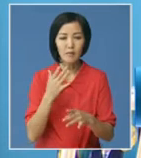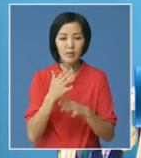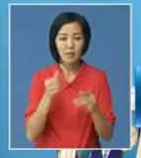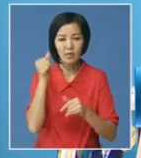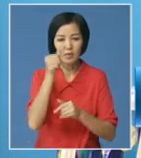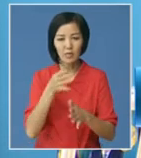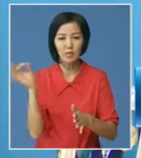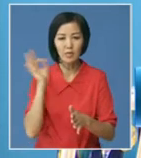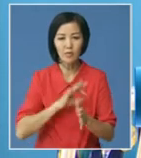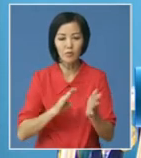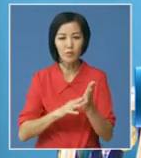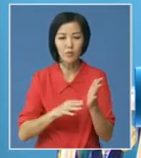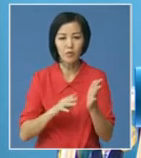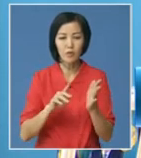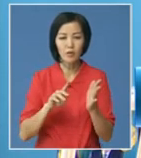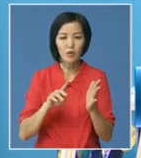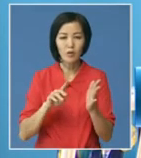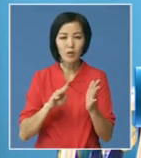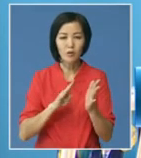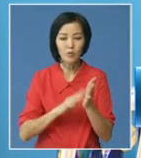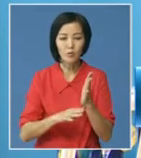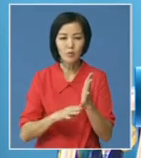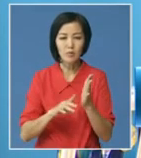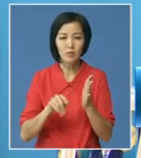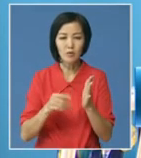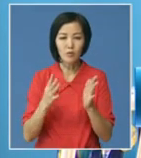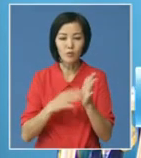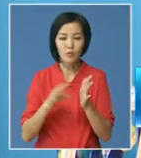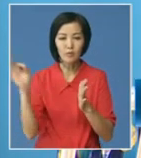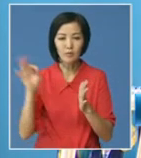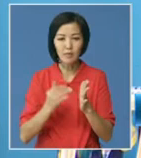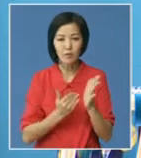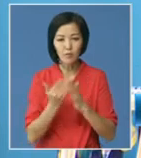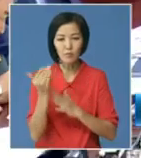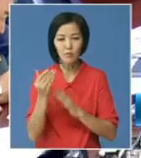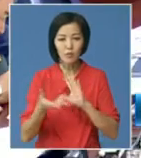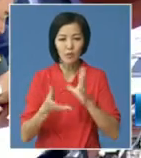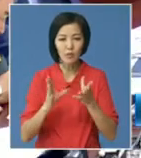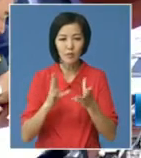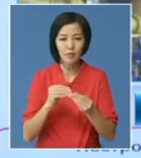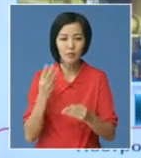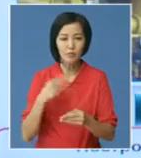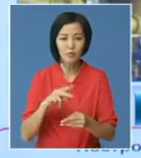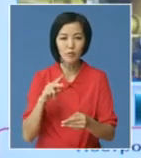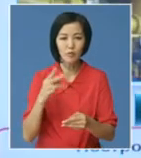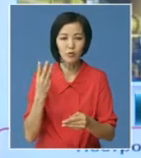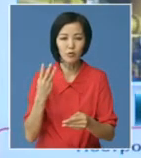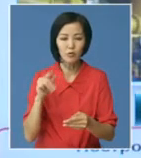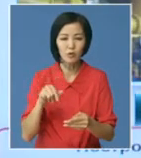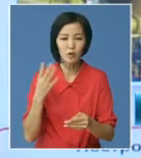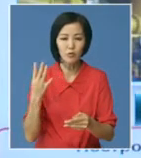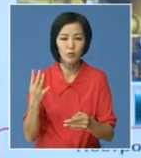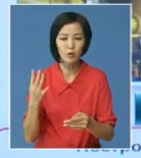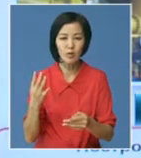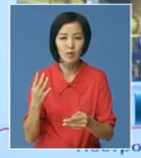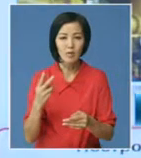көлемі 99.9%-ға өсіп отыр, бірақ жылдық көлемін есептеген кезде 33.4 негізгі шаралардың бәрі